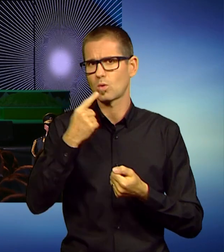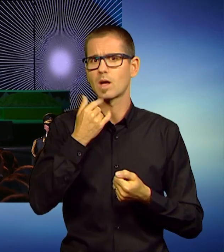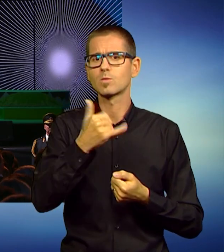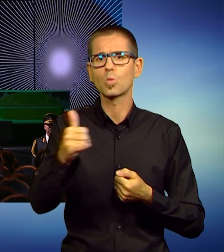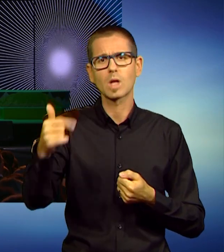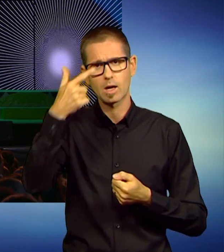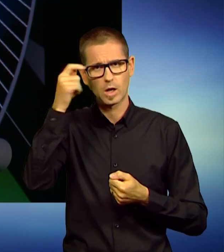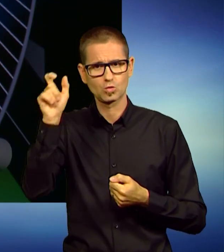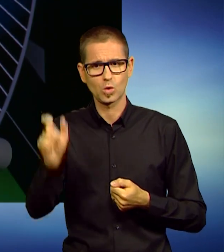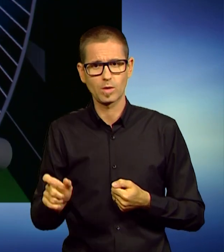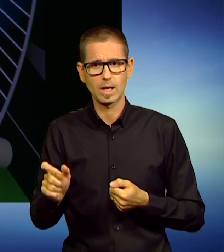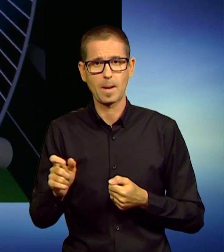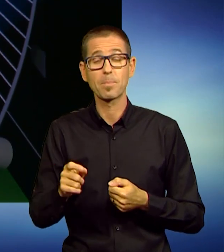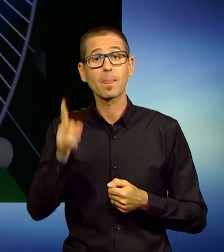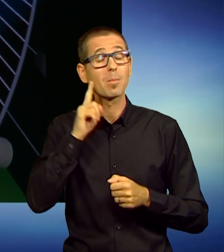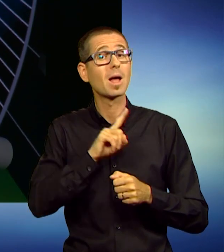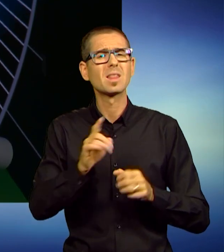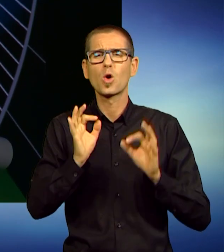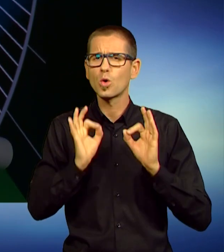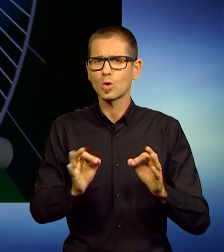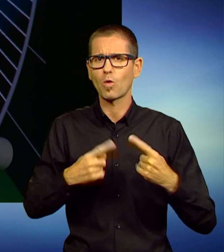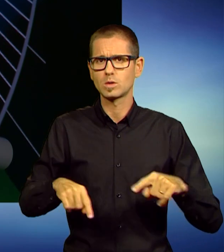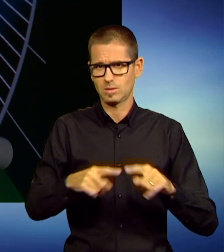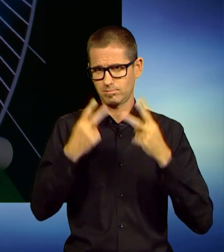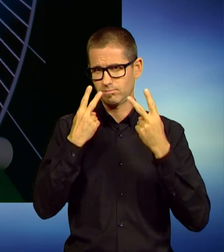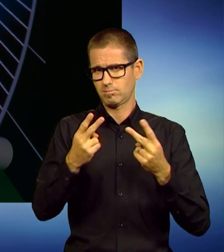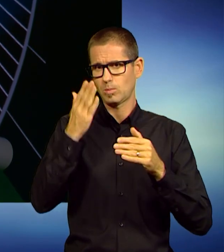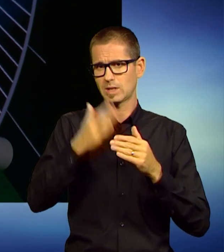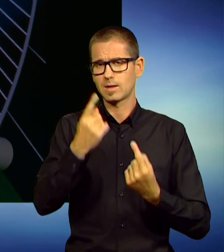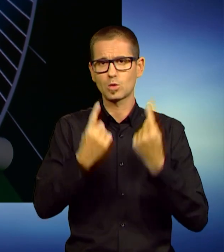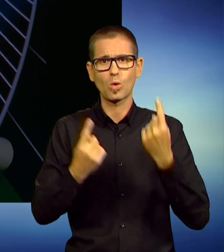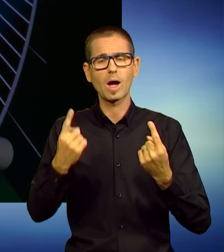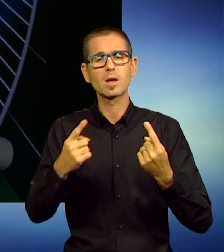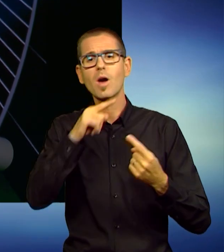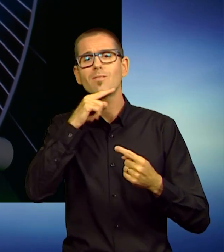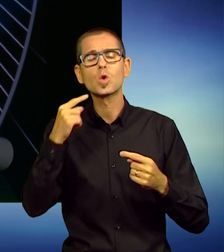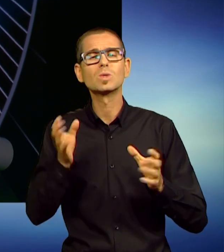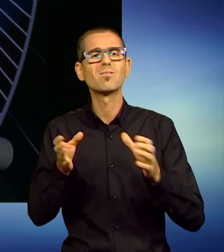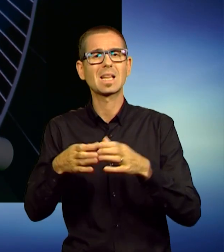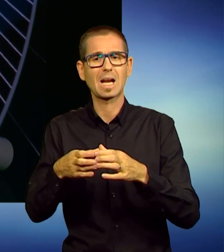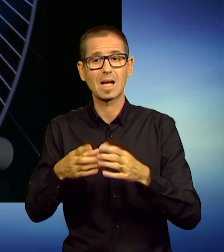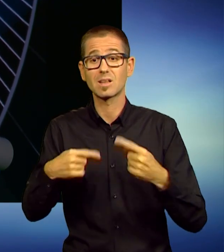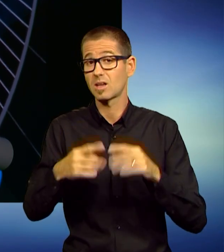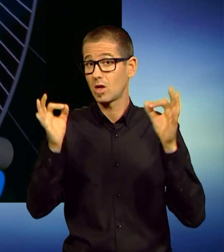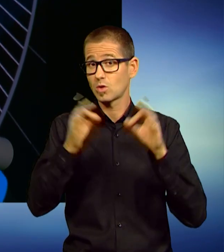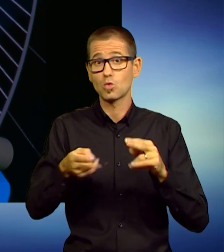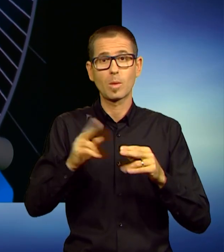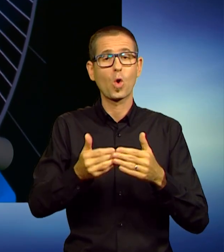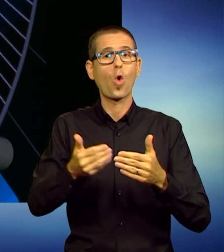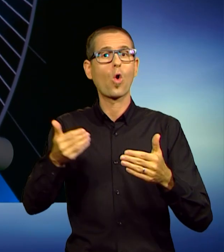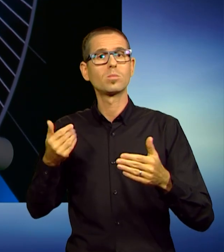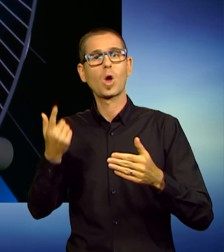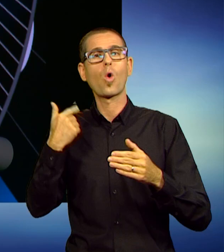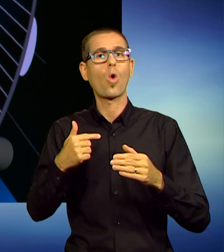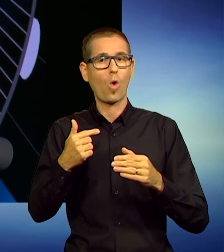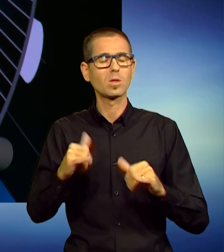vsakega človeka. Toda negotovost, ki smo ji priča po zadnjih dogajanjih v Ruski federaciji, nas žal še bolj odmika od naporov